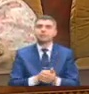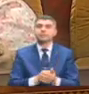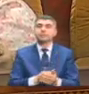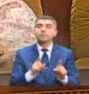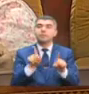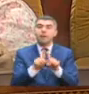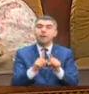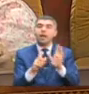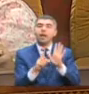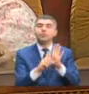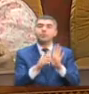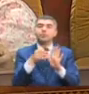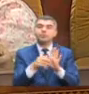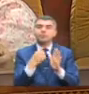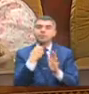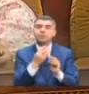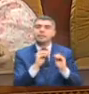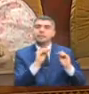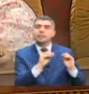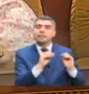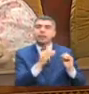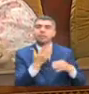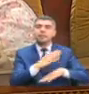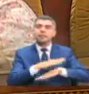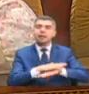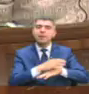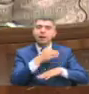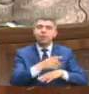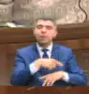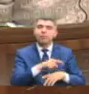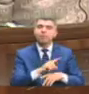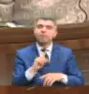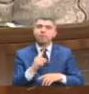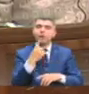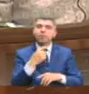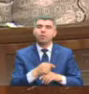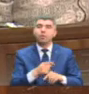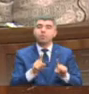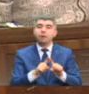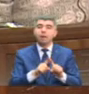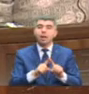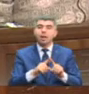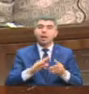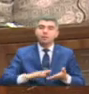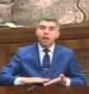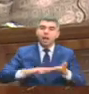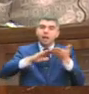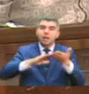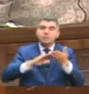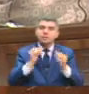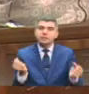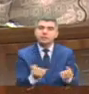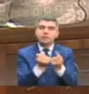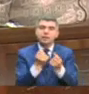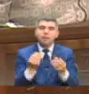للتربية والتكوين في مرحلة معينة أنه رافعة وأنه شريك أساسي